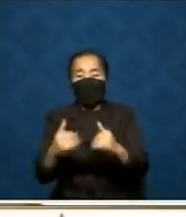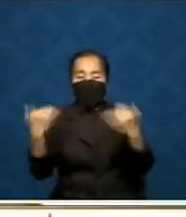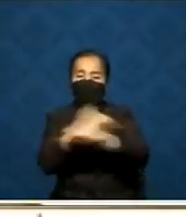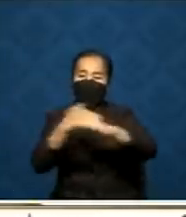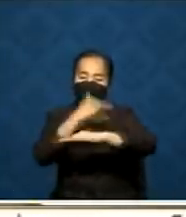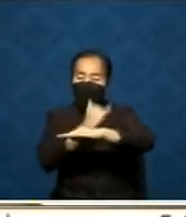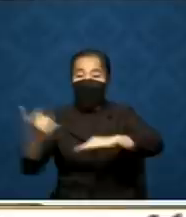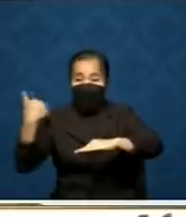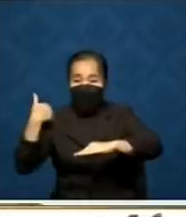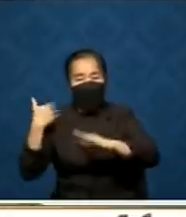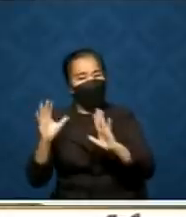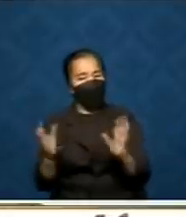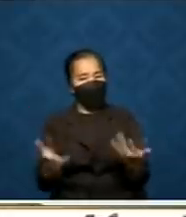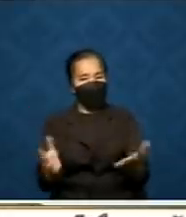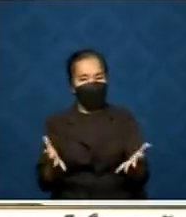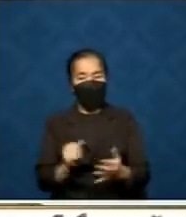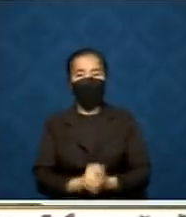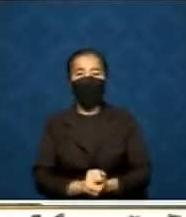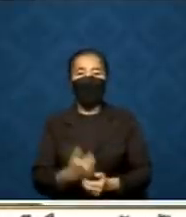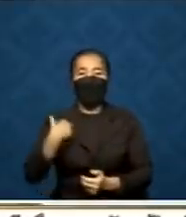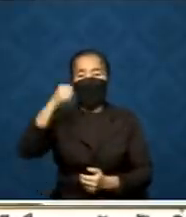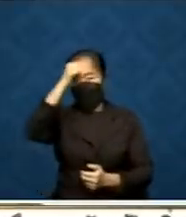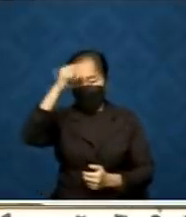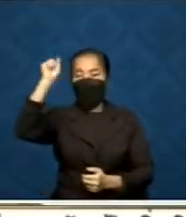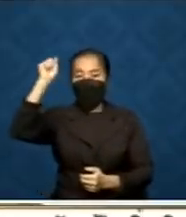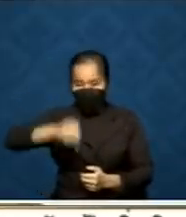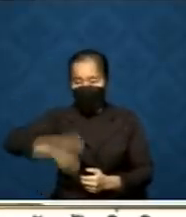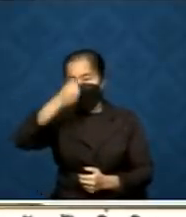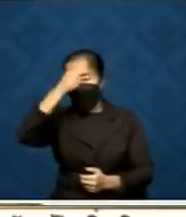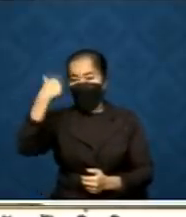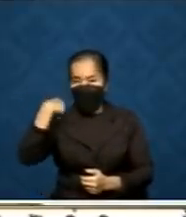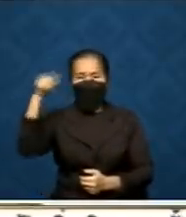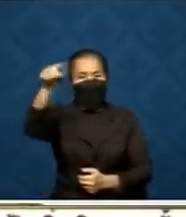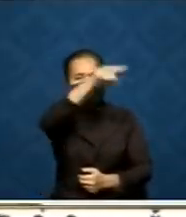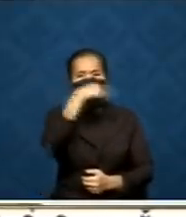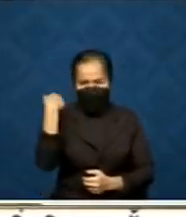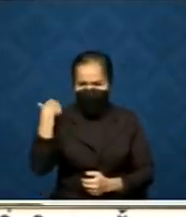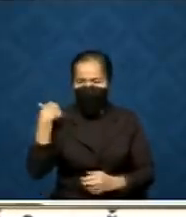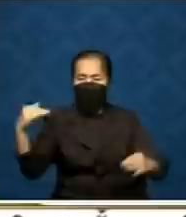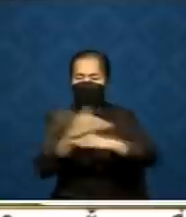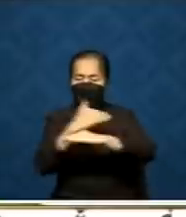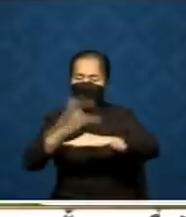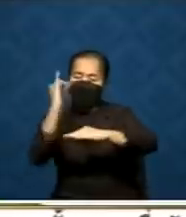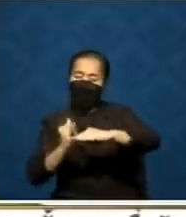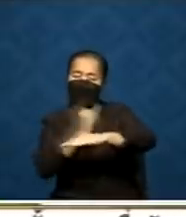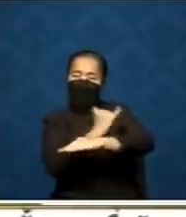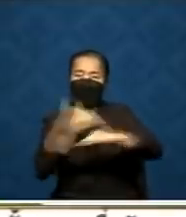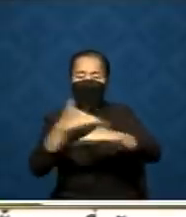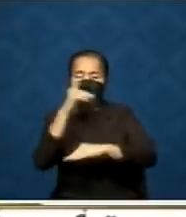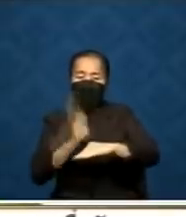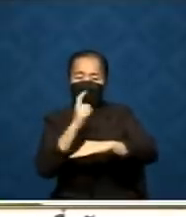มีกี่ประเทศและก็เดียวนะใช่แล้วมีอีกไหมติดตายแบบสภาพต่ำความเป็นมนุษย์เนี่ย